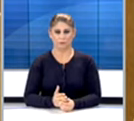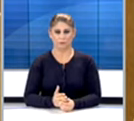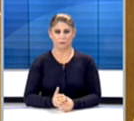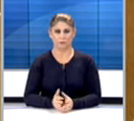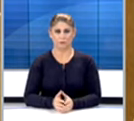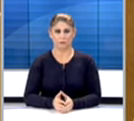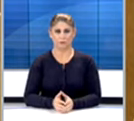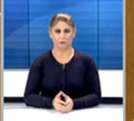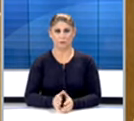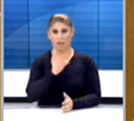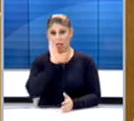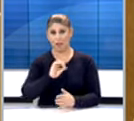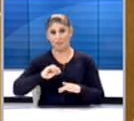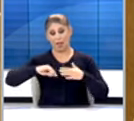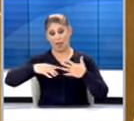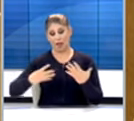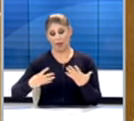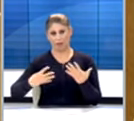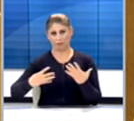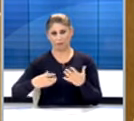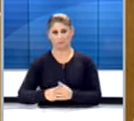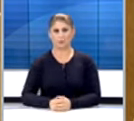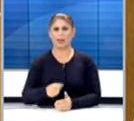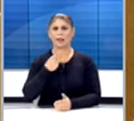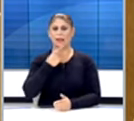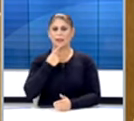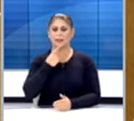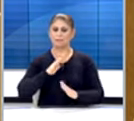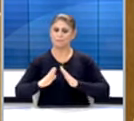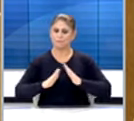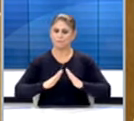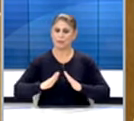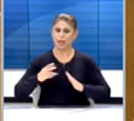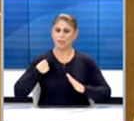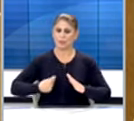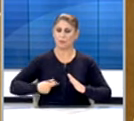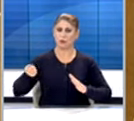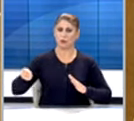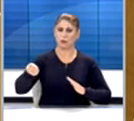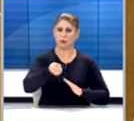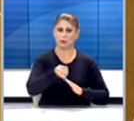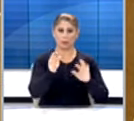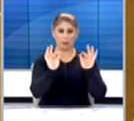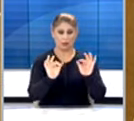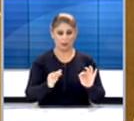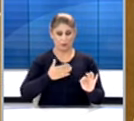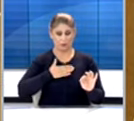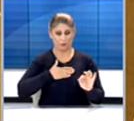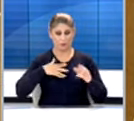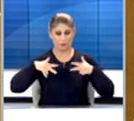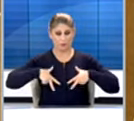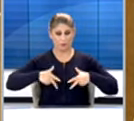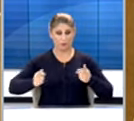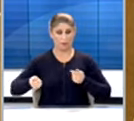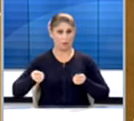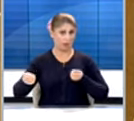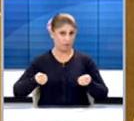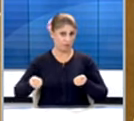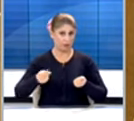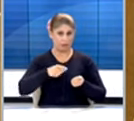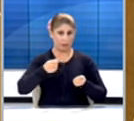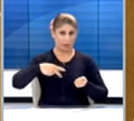Αλήθεια ένατη. Λέτε ότι νοικοκυρεύετε το δημόσιο χρέος. Το δημόσιο χρέος ρυθμίστηκε από τη δική μας διακυβέρνηση και εσείς το αυξήσατε κατά